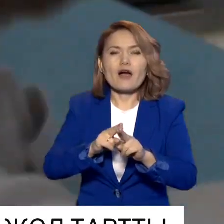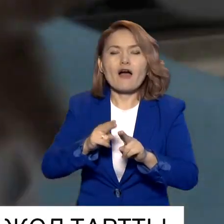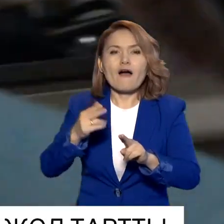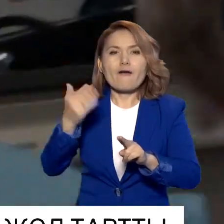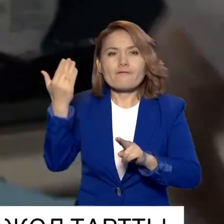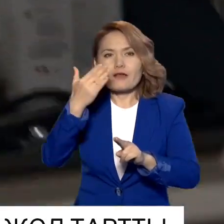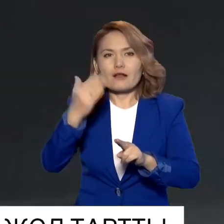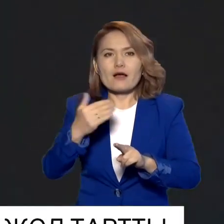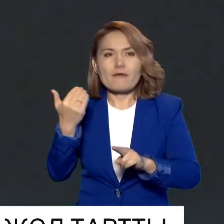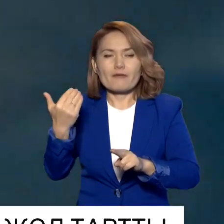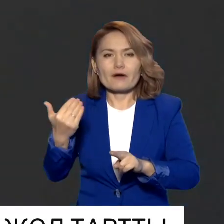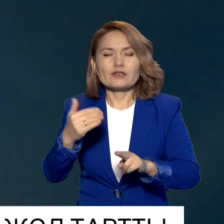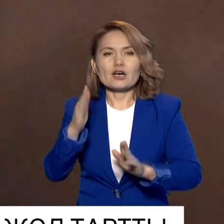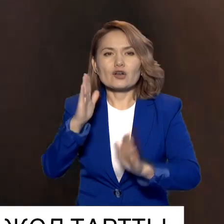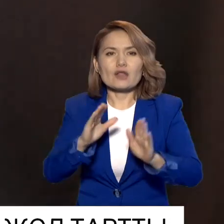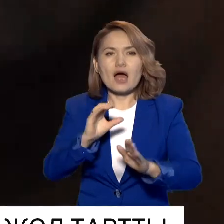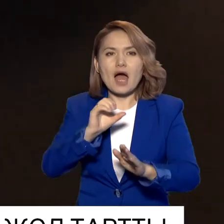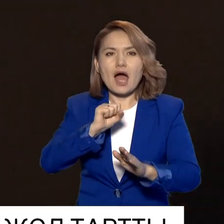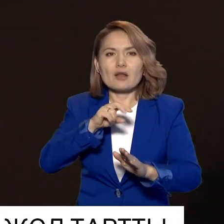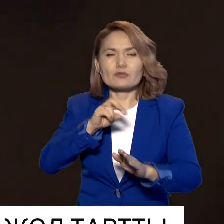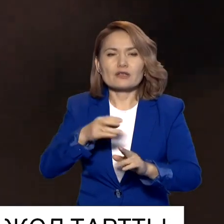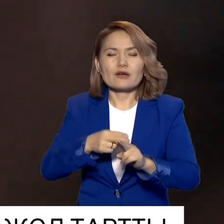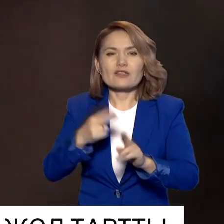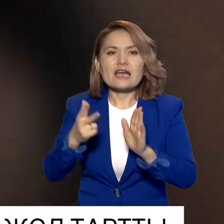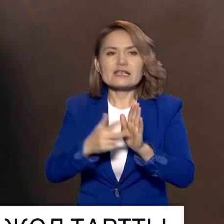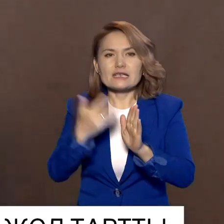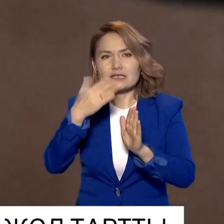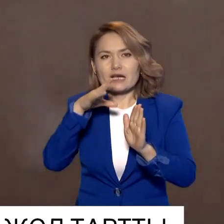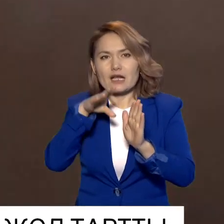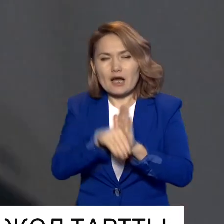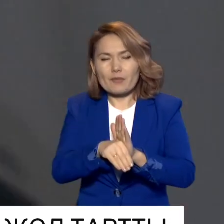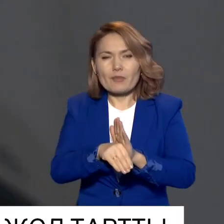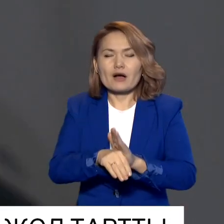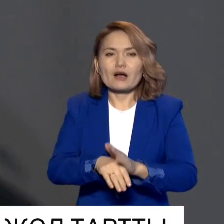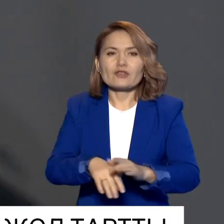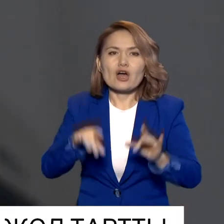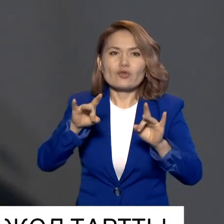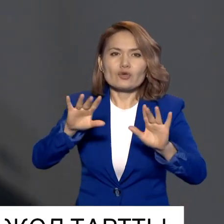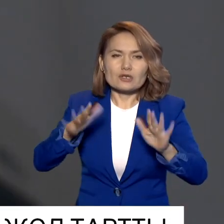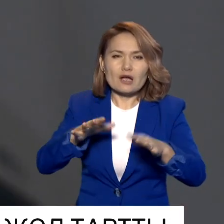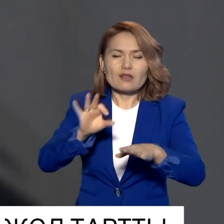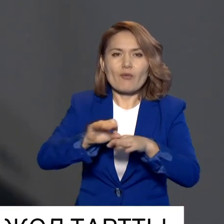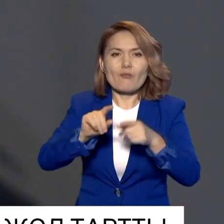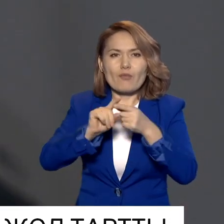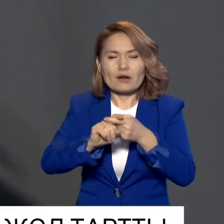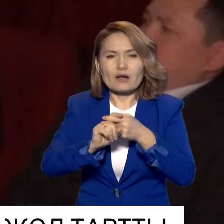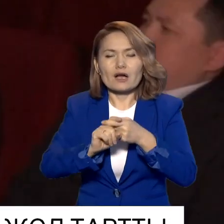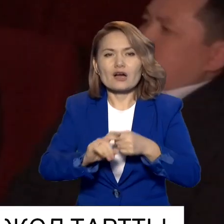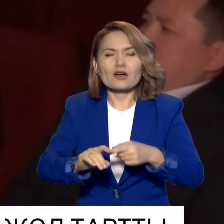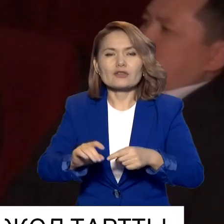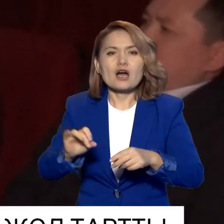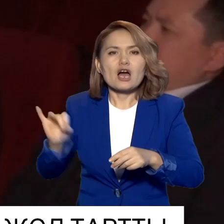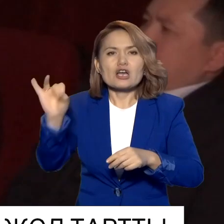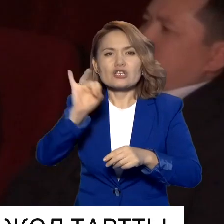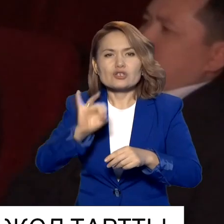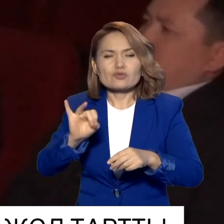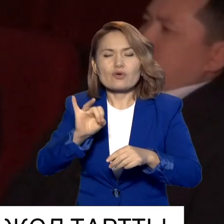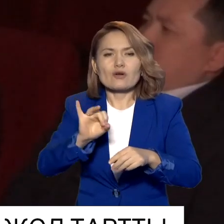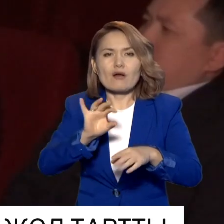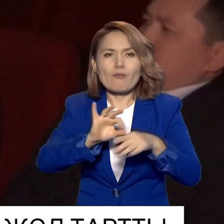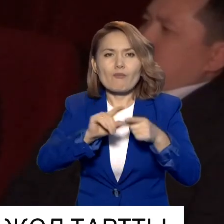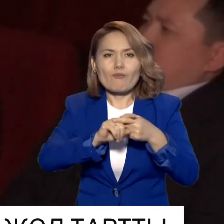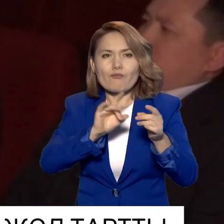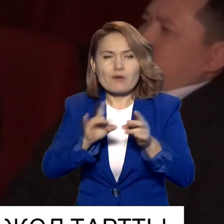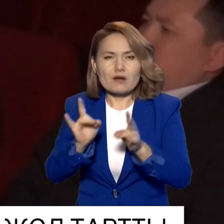режиссері Арман Әлімжанов. 8 сериядан тұратын драмада төтенше жағдай кезіндегі елдегі қиын-қыстау кезең айшықты суреттелген.